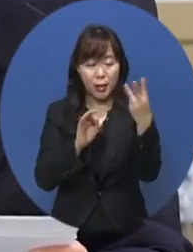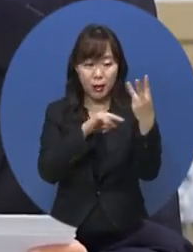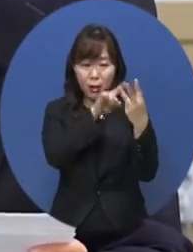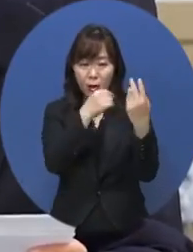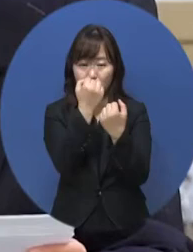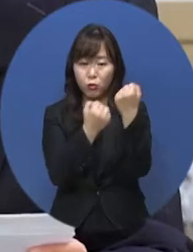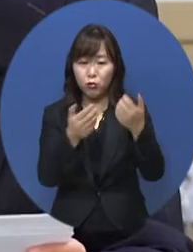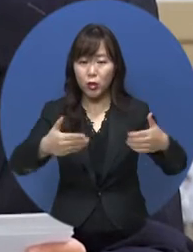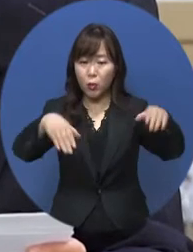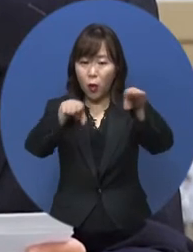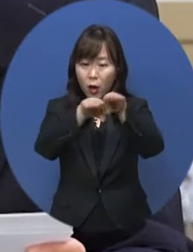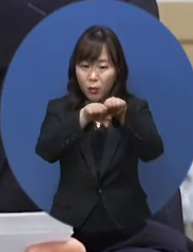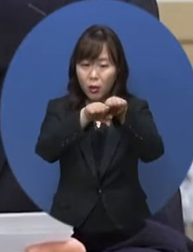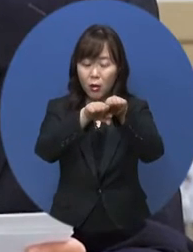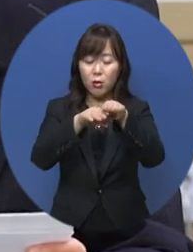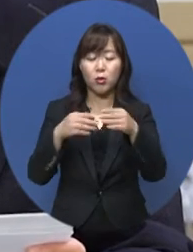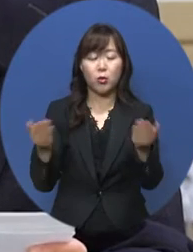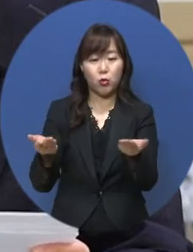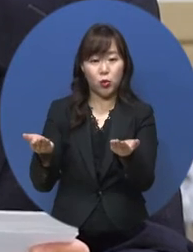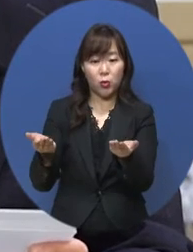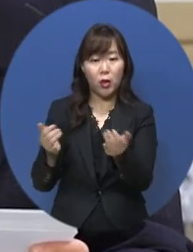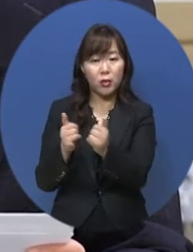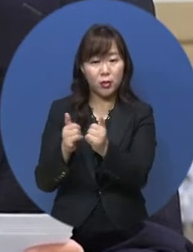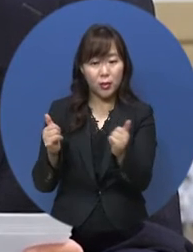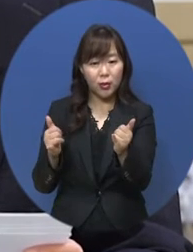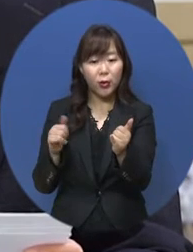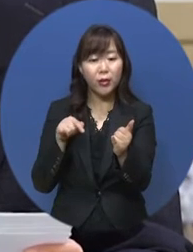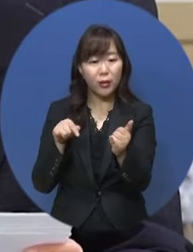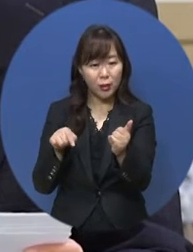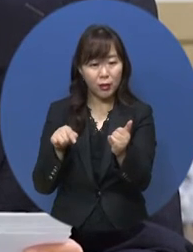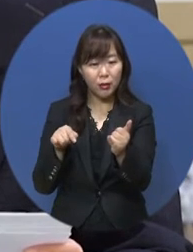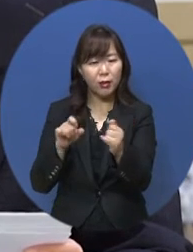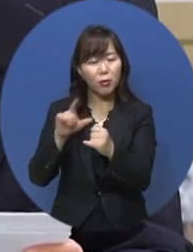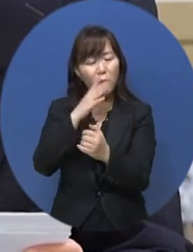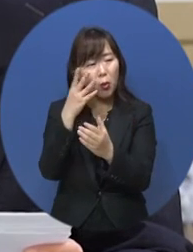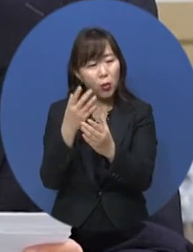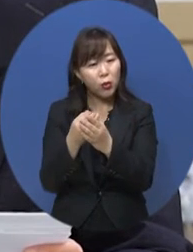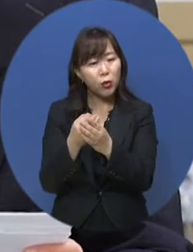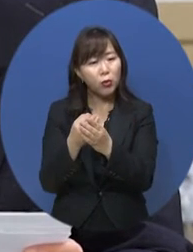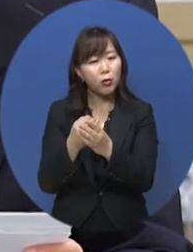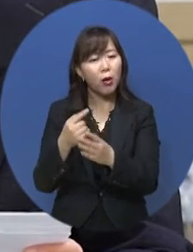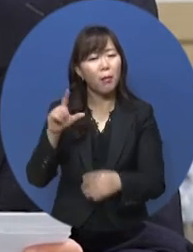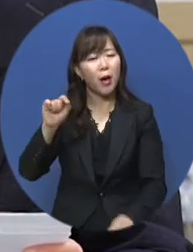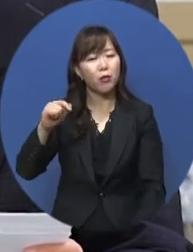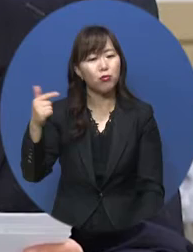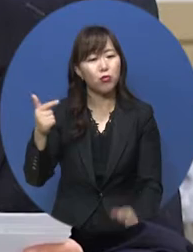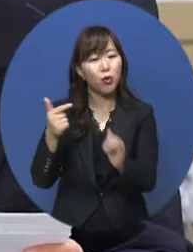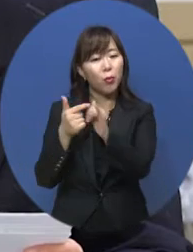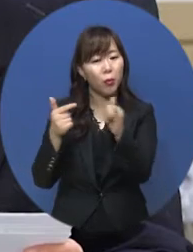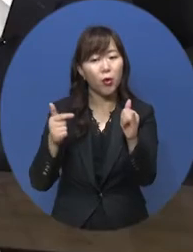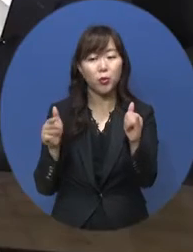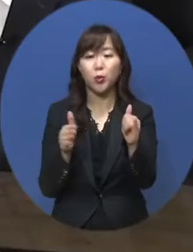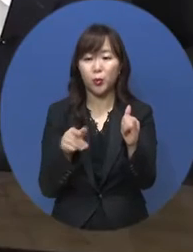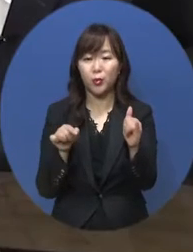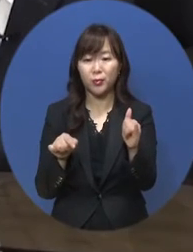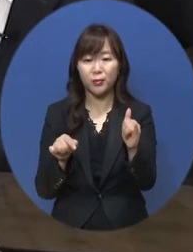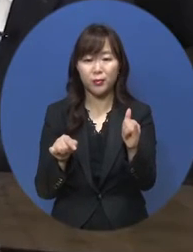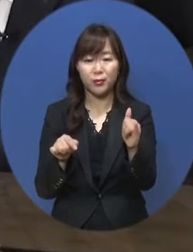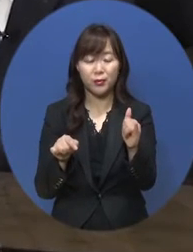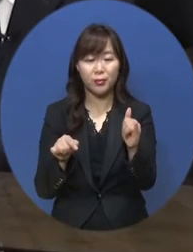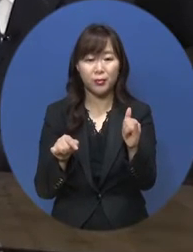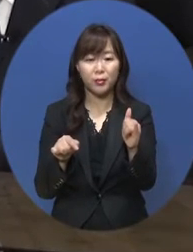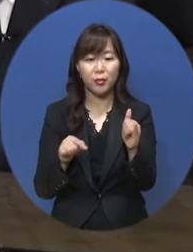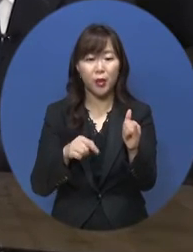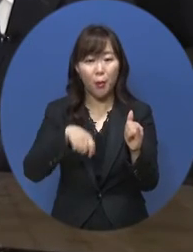기관이 종사하고 있는 직원들이 거의 뭐 한 16,000여 명에 가까운 분들이에요.